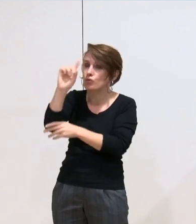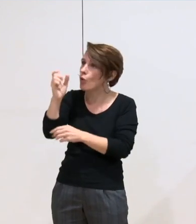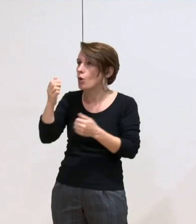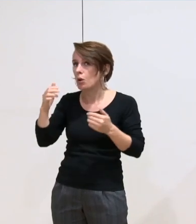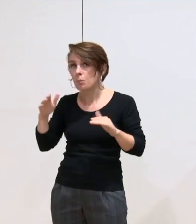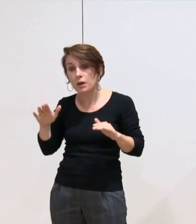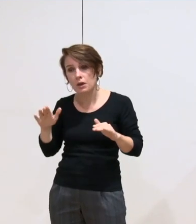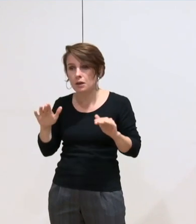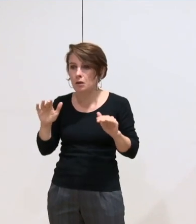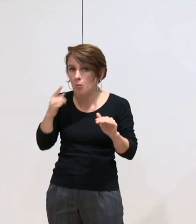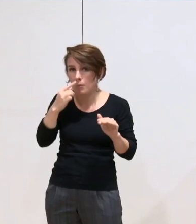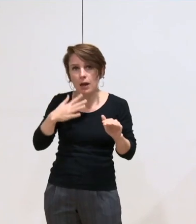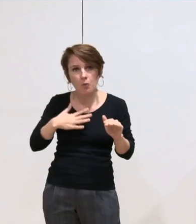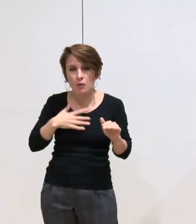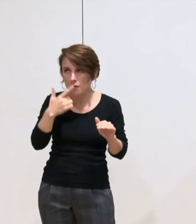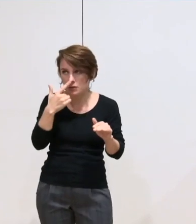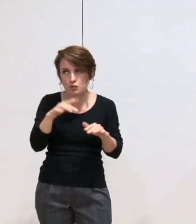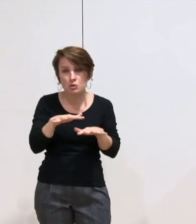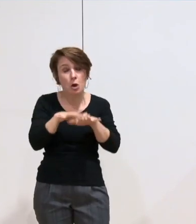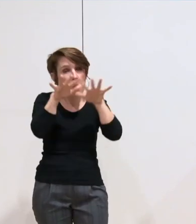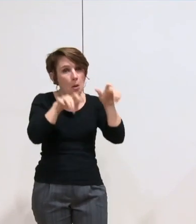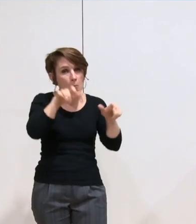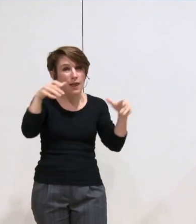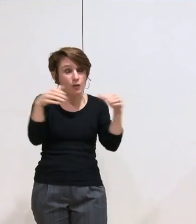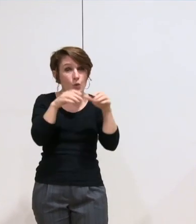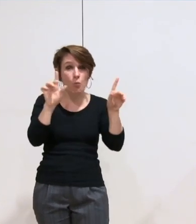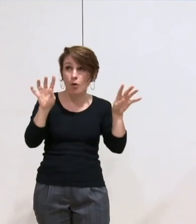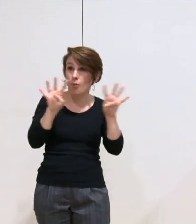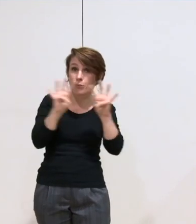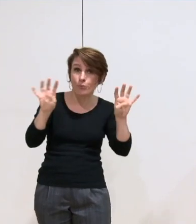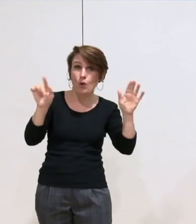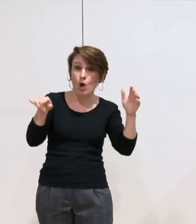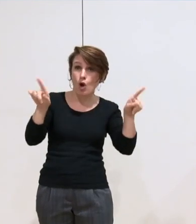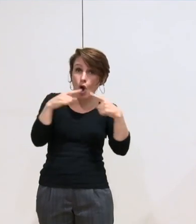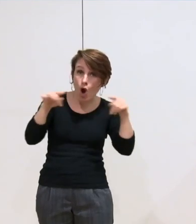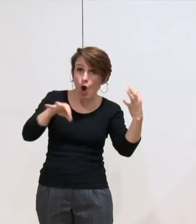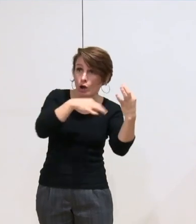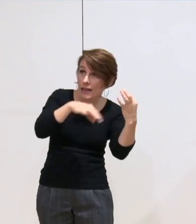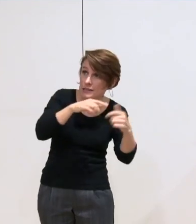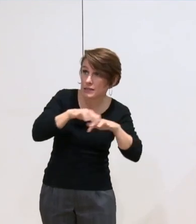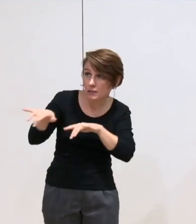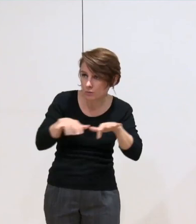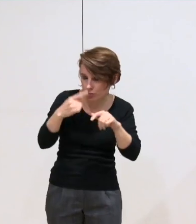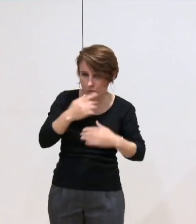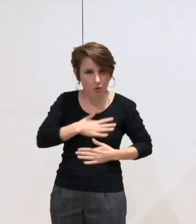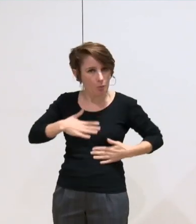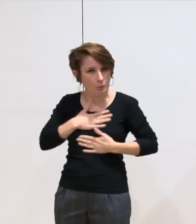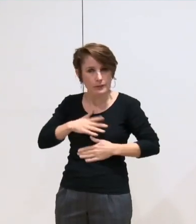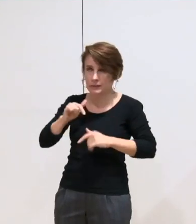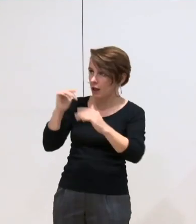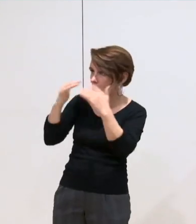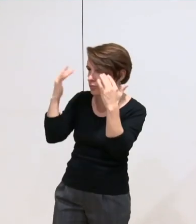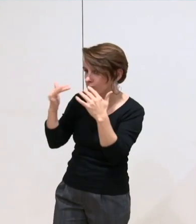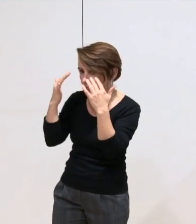beaucoup d'orchestres y ont du bon temps et on peut prôner le bien-vivre même pour la musique.